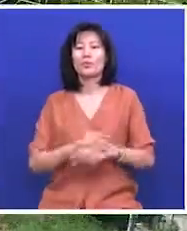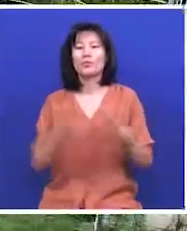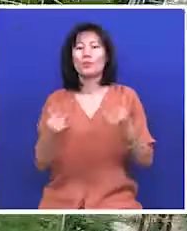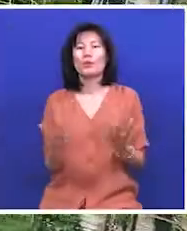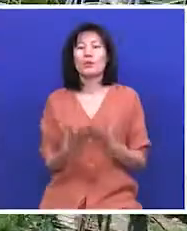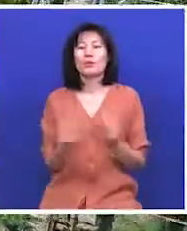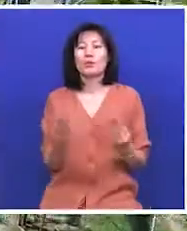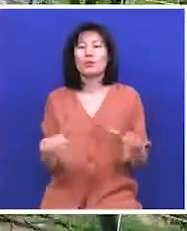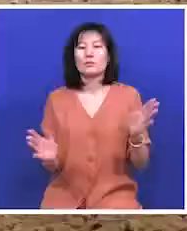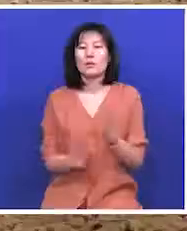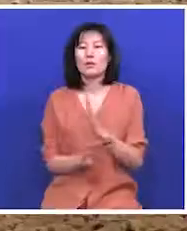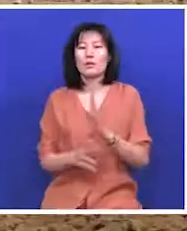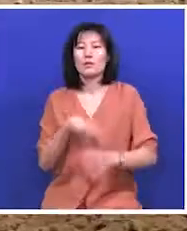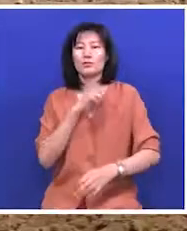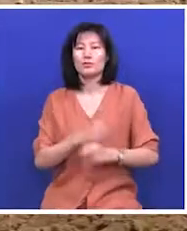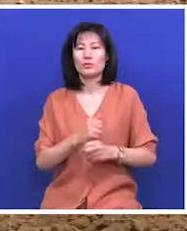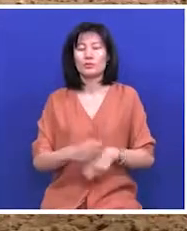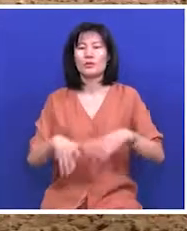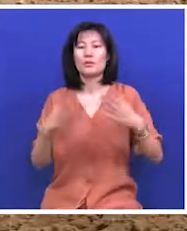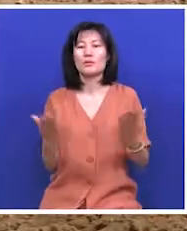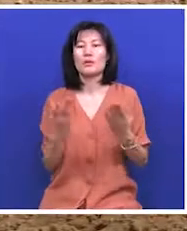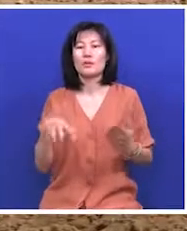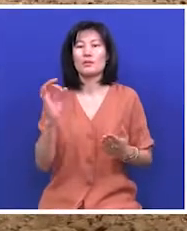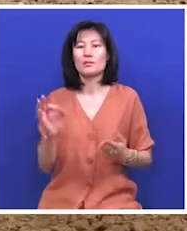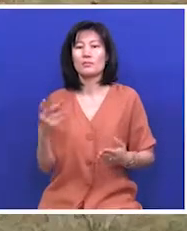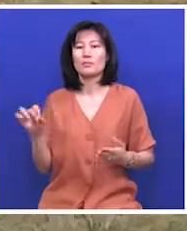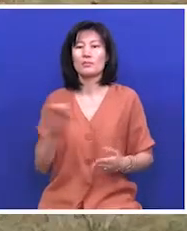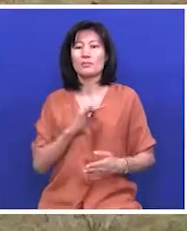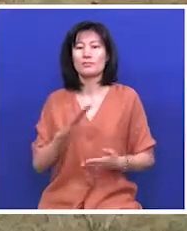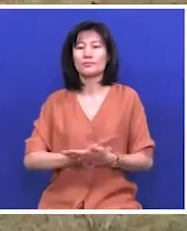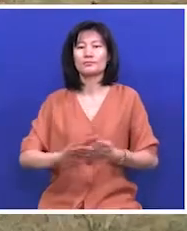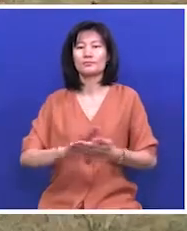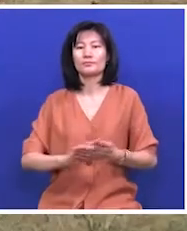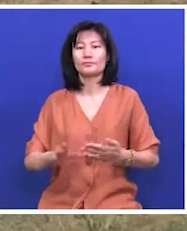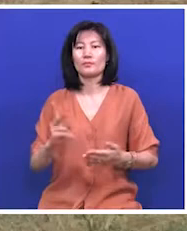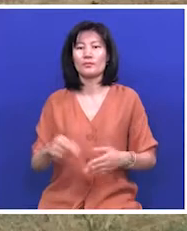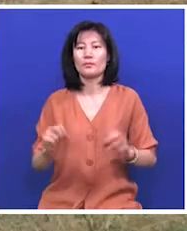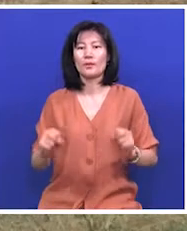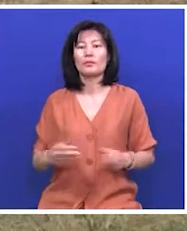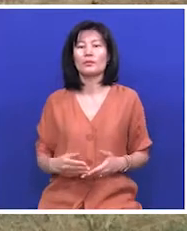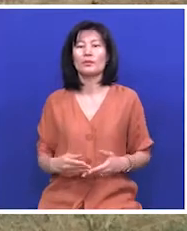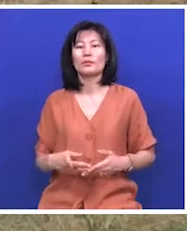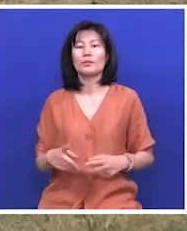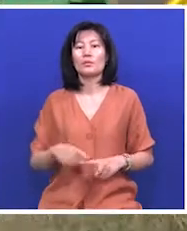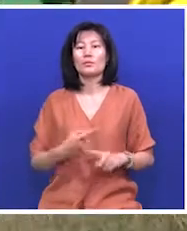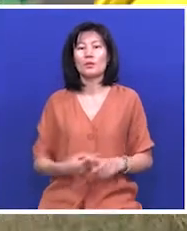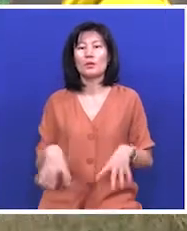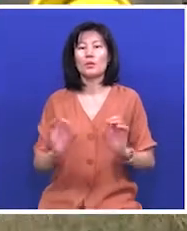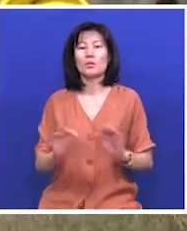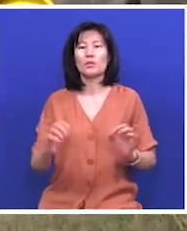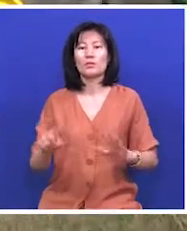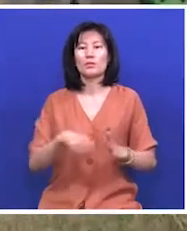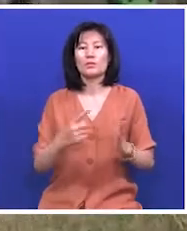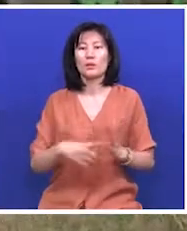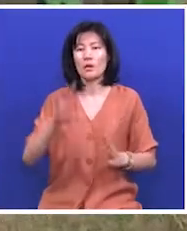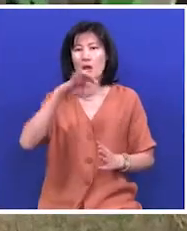өтелеме. Биылғы көктемгі дала жұмыстарына арналған жеңілдетілген бағадағы жанармай мен тыңайтқыштарға қалай қол жеткізуге осы және өзге